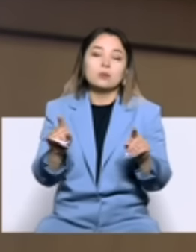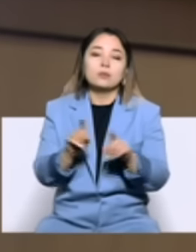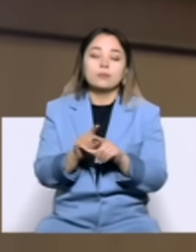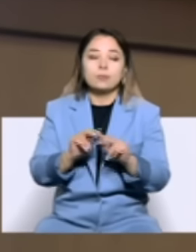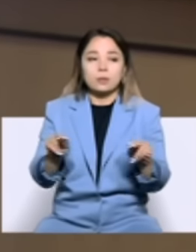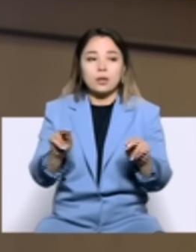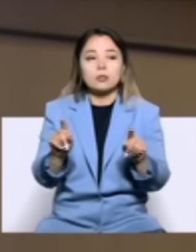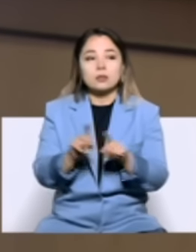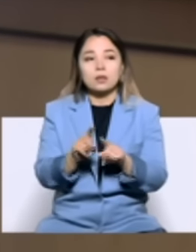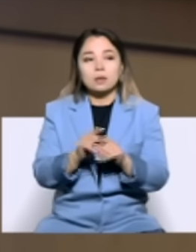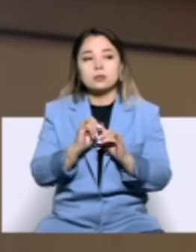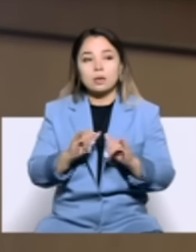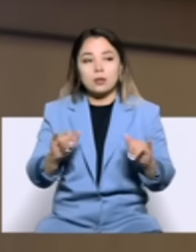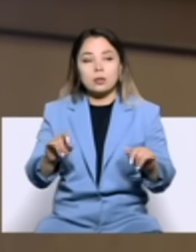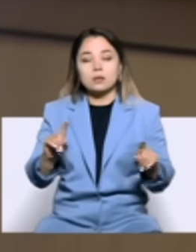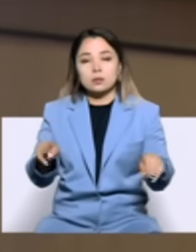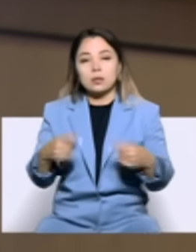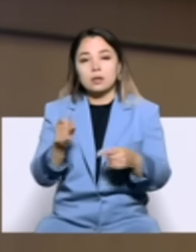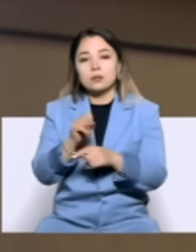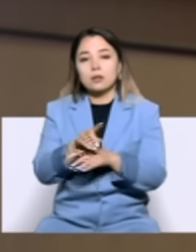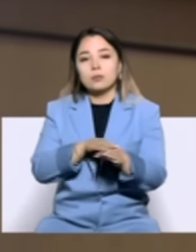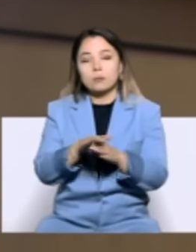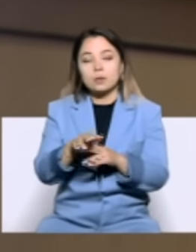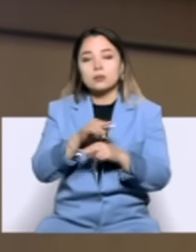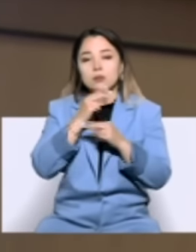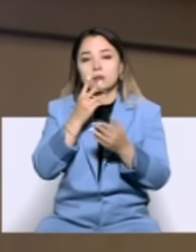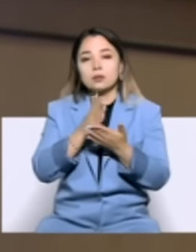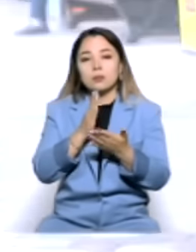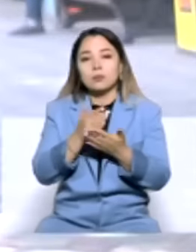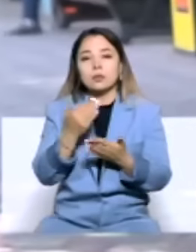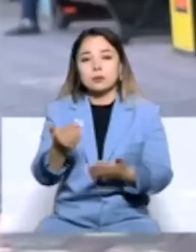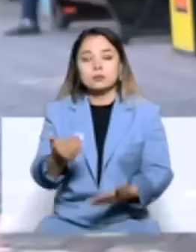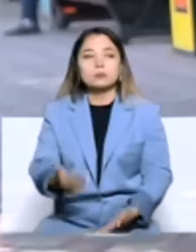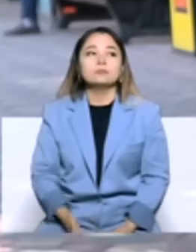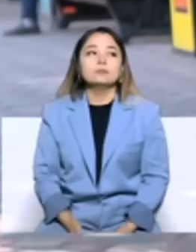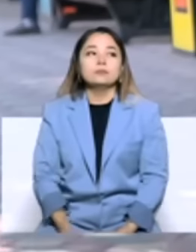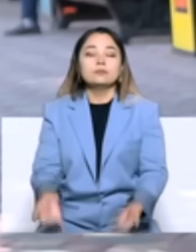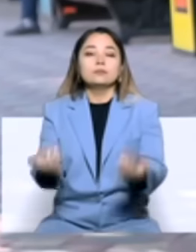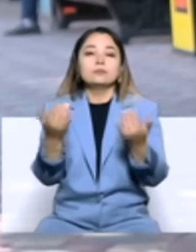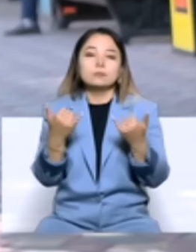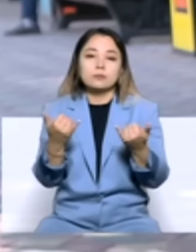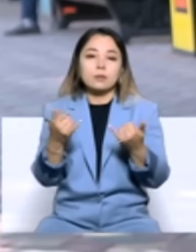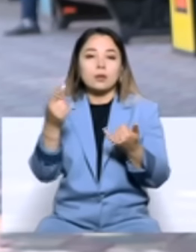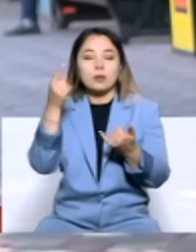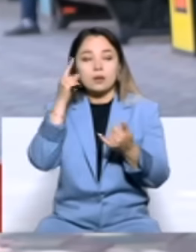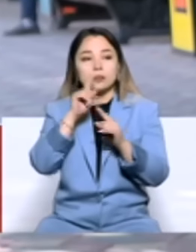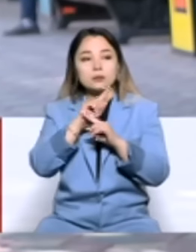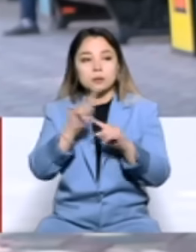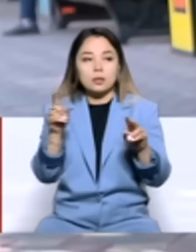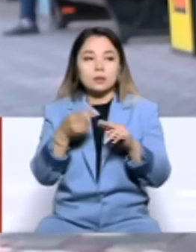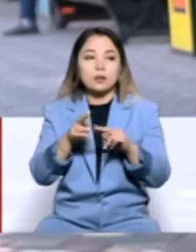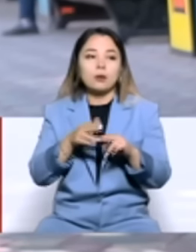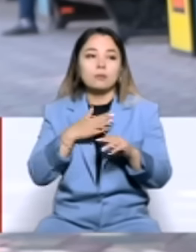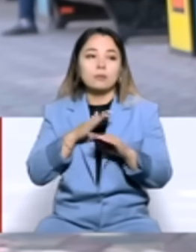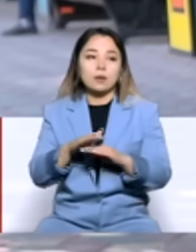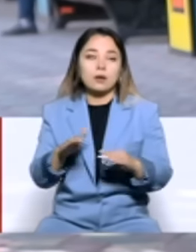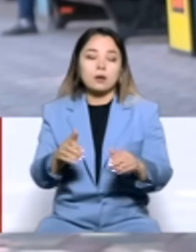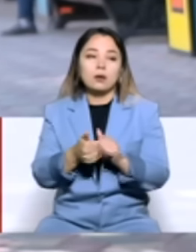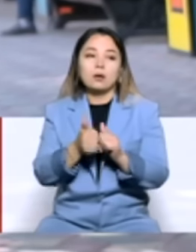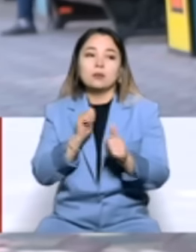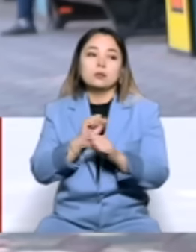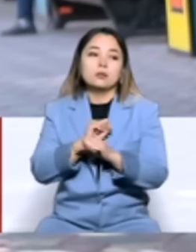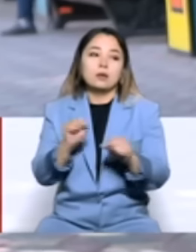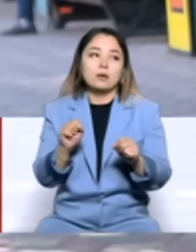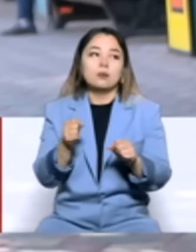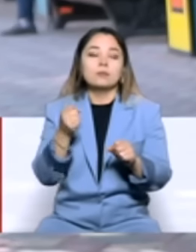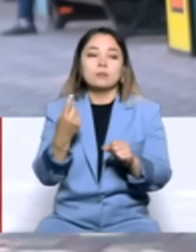дағдыны дамытуға арнайы тапсырмалар беруге көңіл бөлгені жөн. Қазір креативті ойлау деп біздің балалар қалып қойды деп